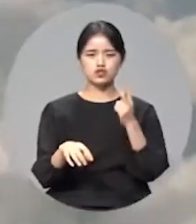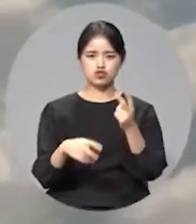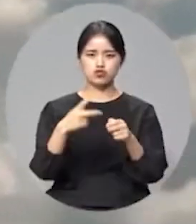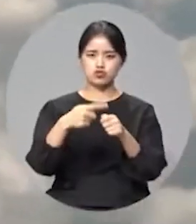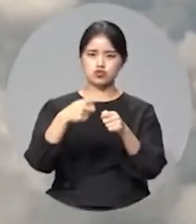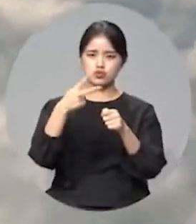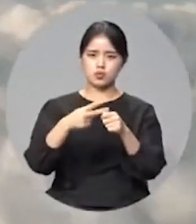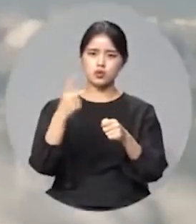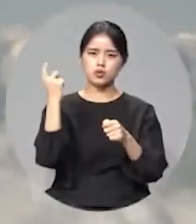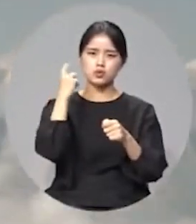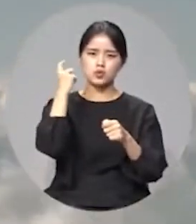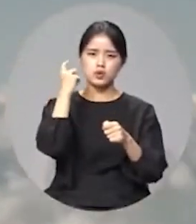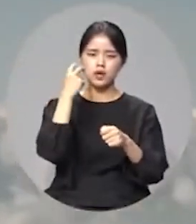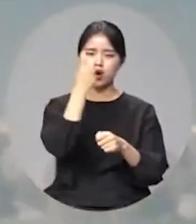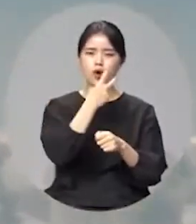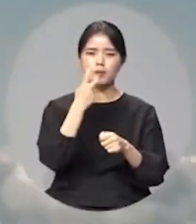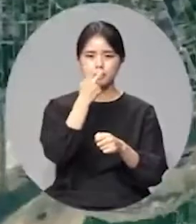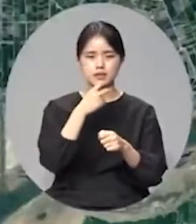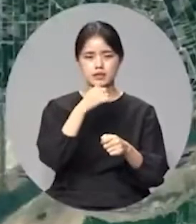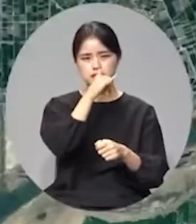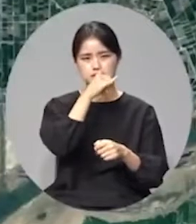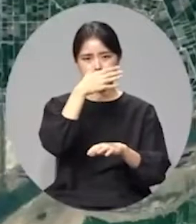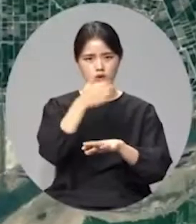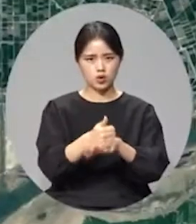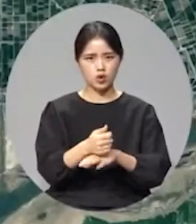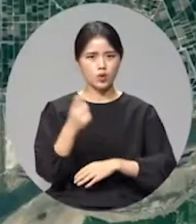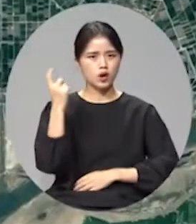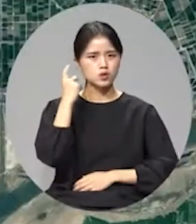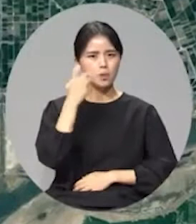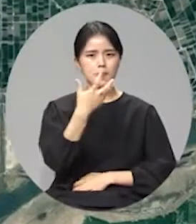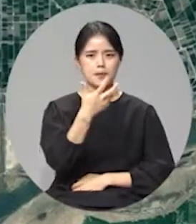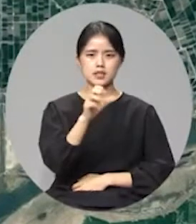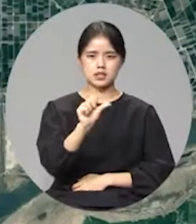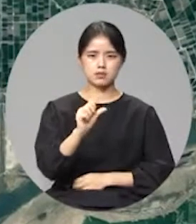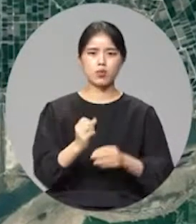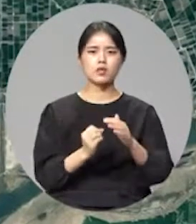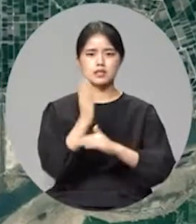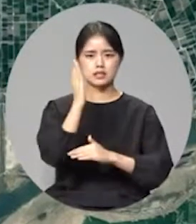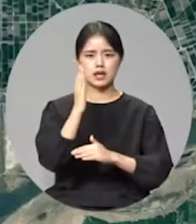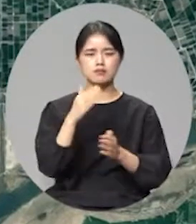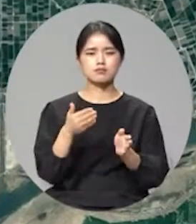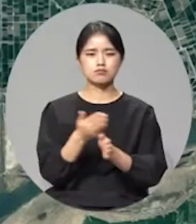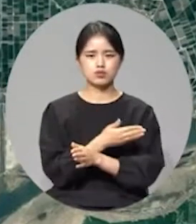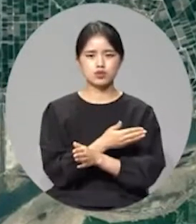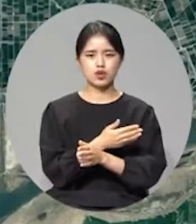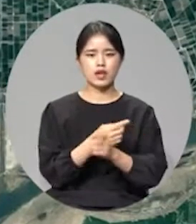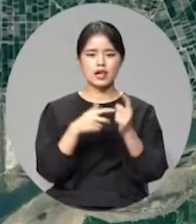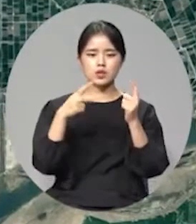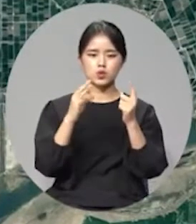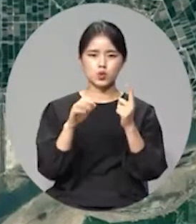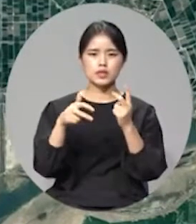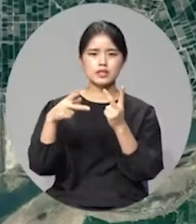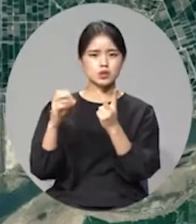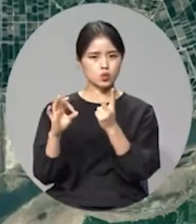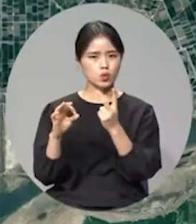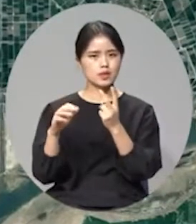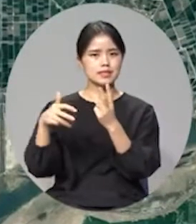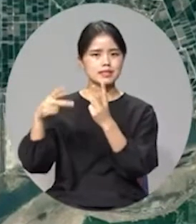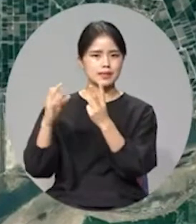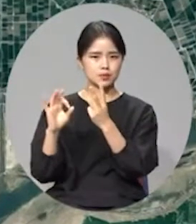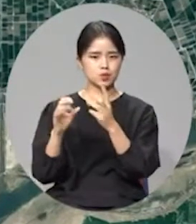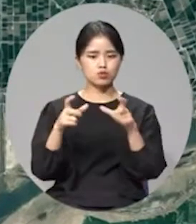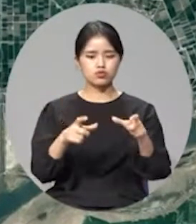소음 측정이 이루어졌습니다. 그 결과 소음도 85웨클 이상부터 1종과 2종, 3종